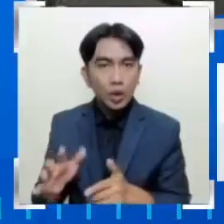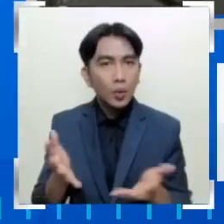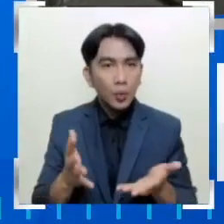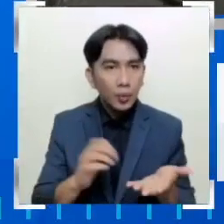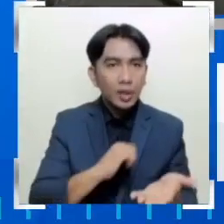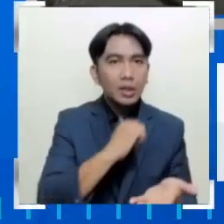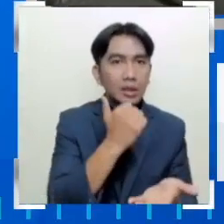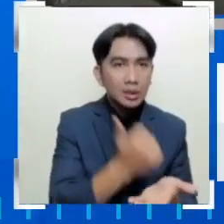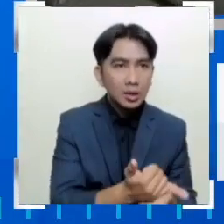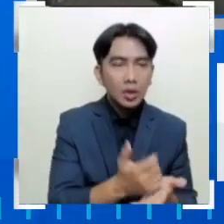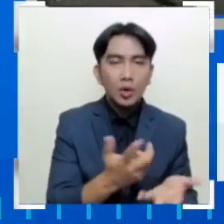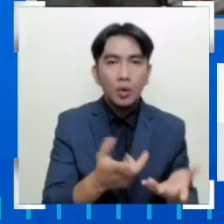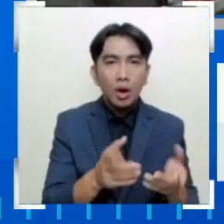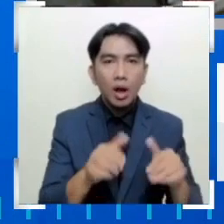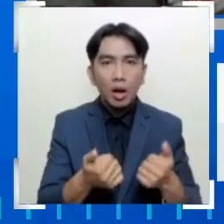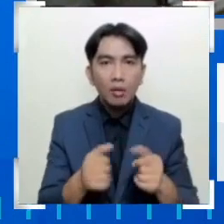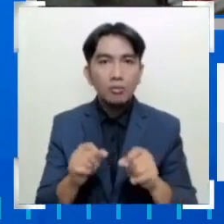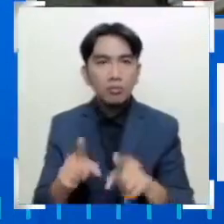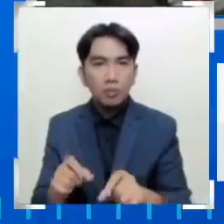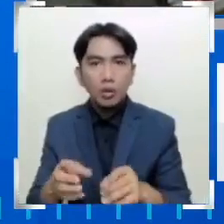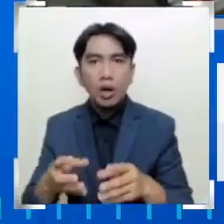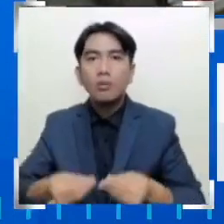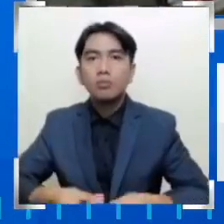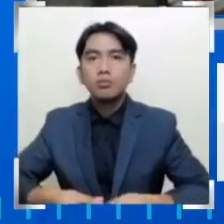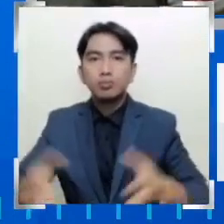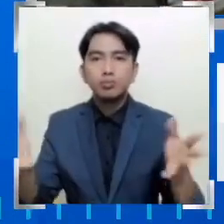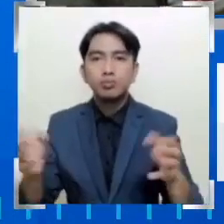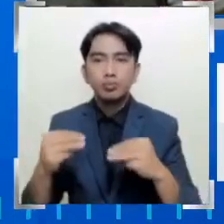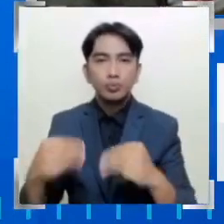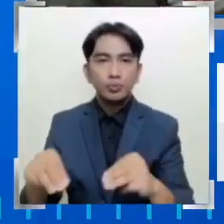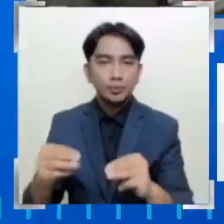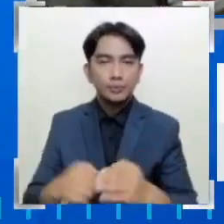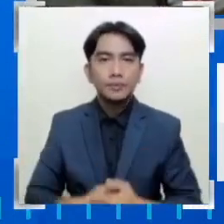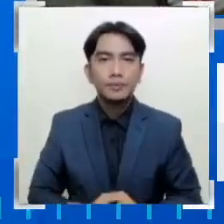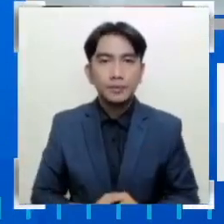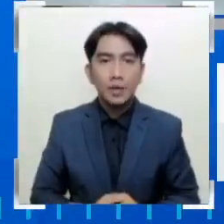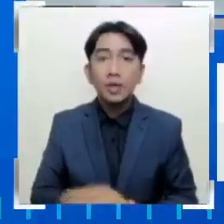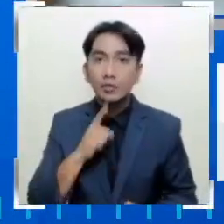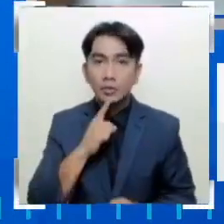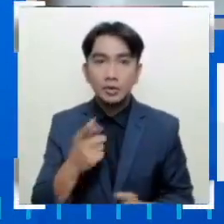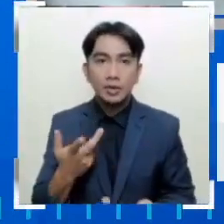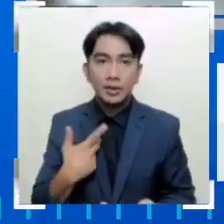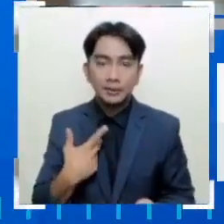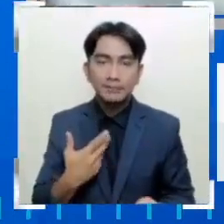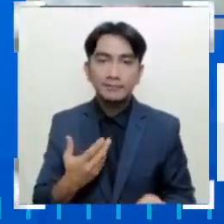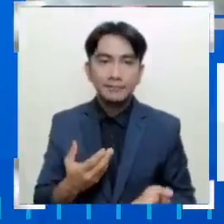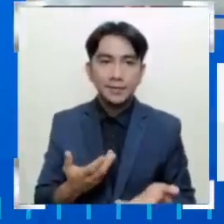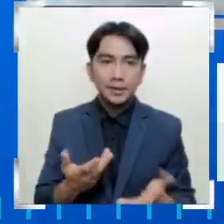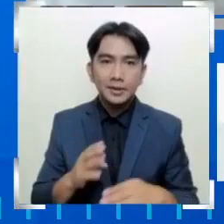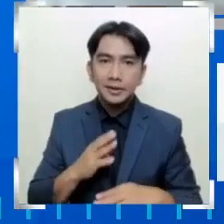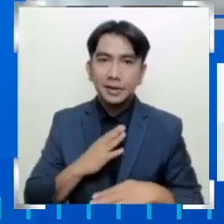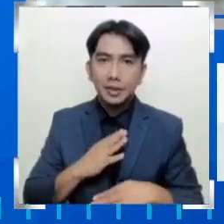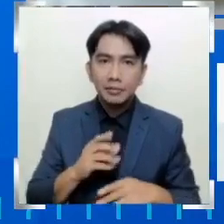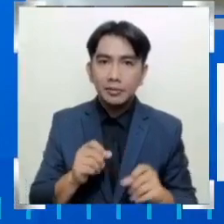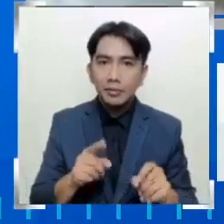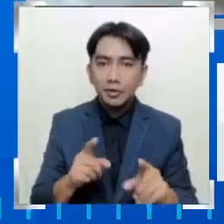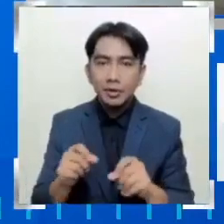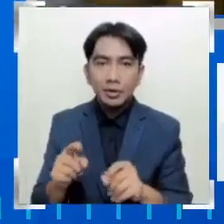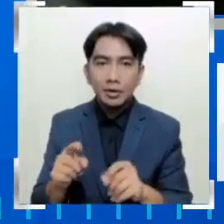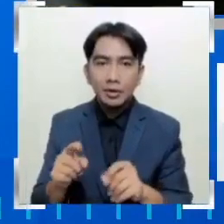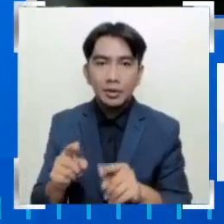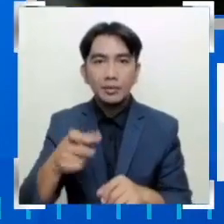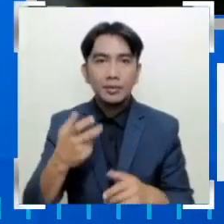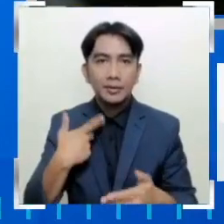then how to release it to the market. Para masigurong abot kaya ang asukal, prioridad din ni Ascona ang pagsigurong may sapat na supply